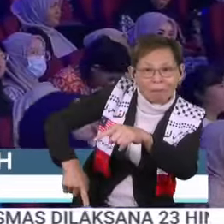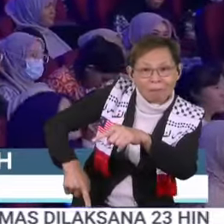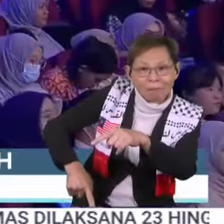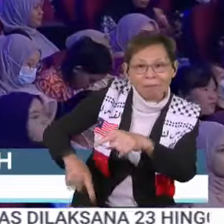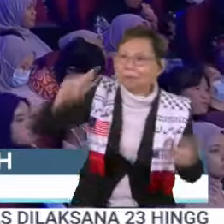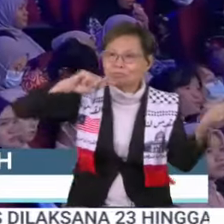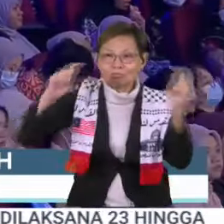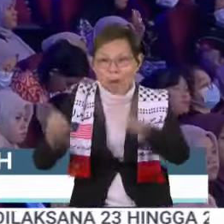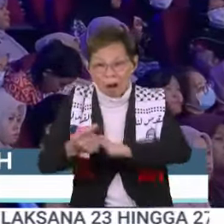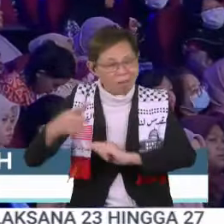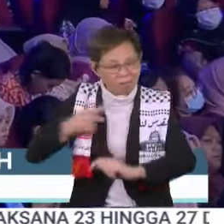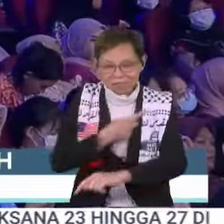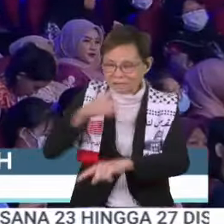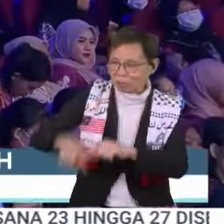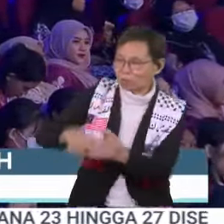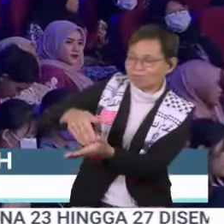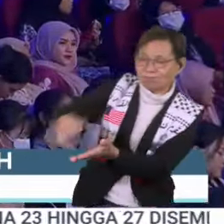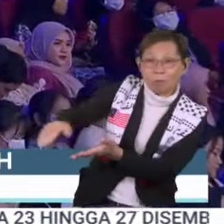perubahan.